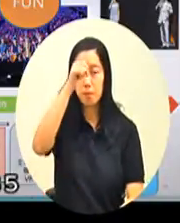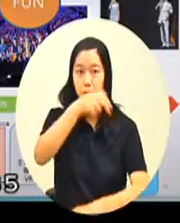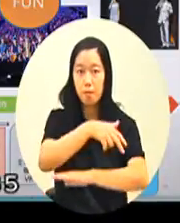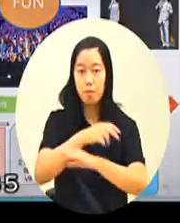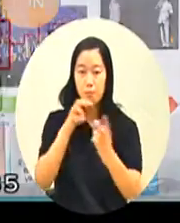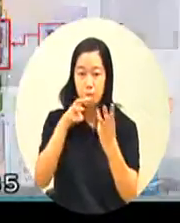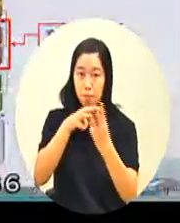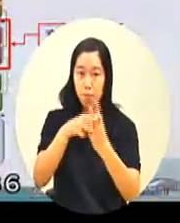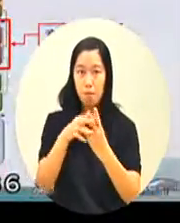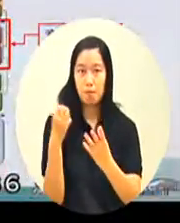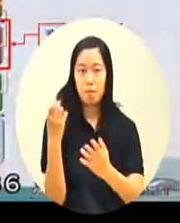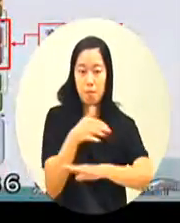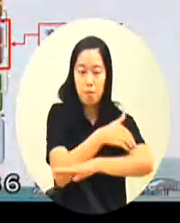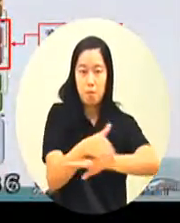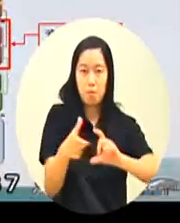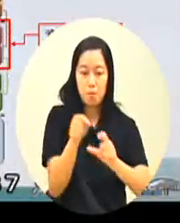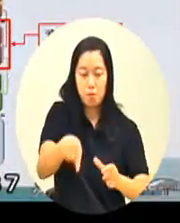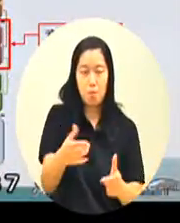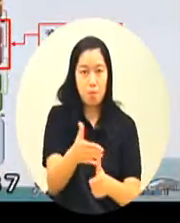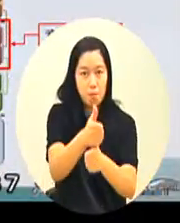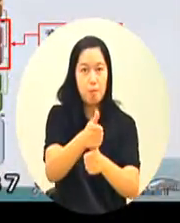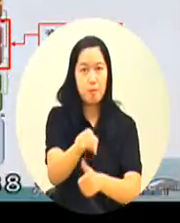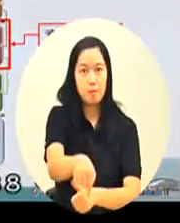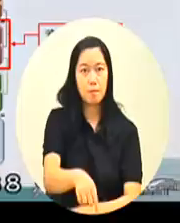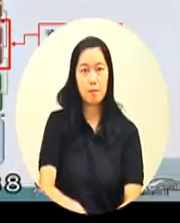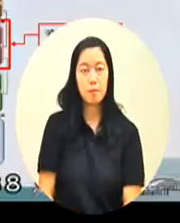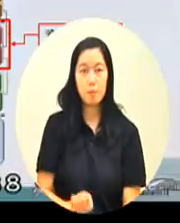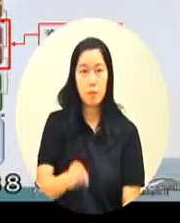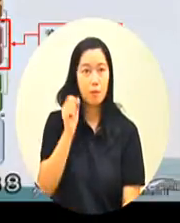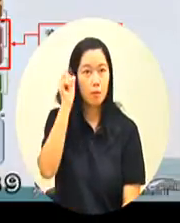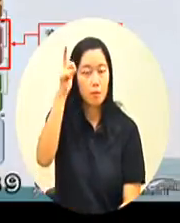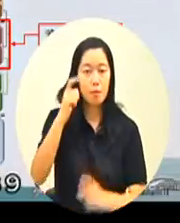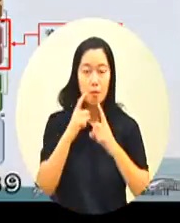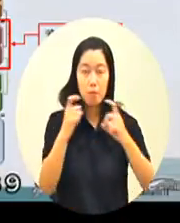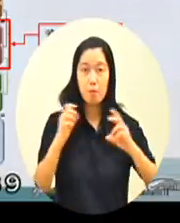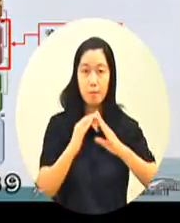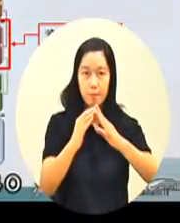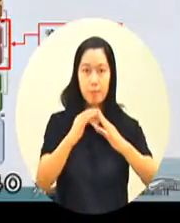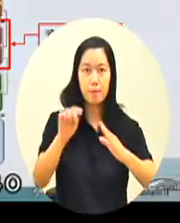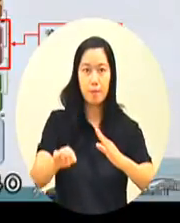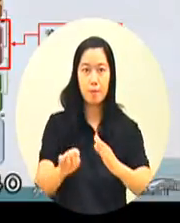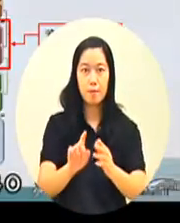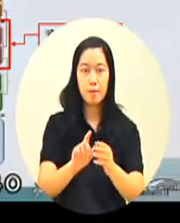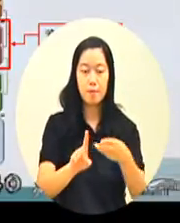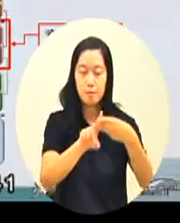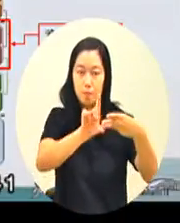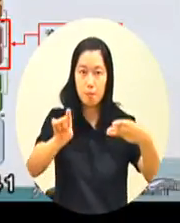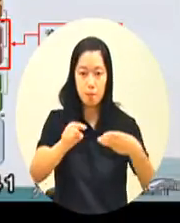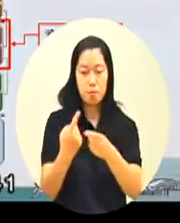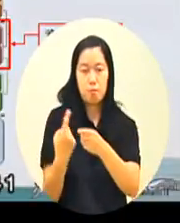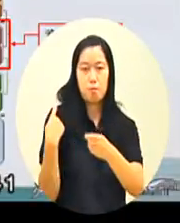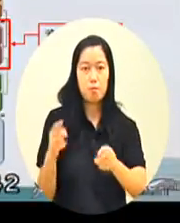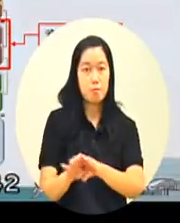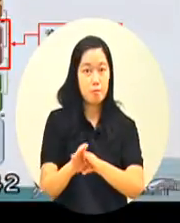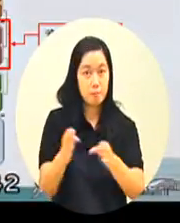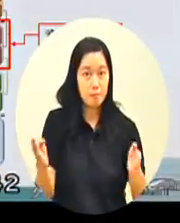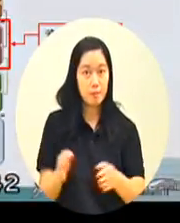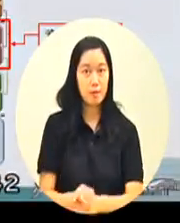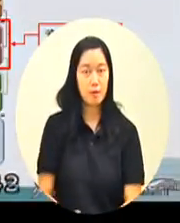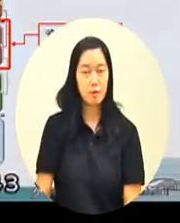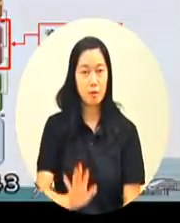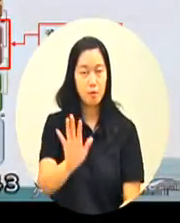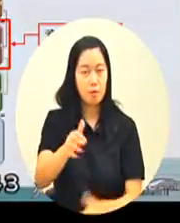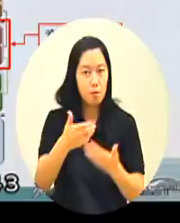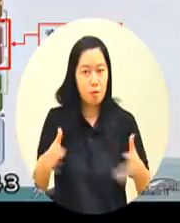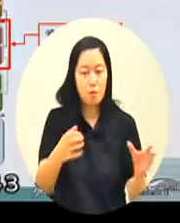点。下一页。那第二个部分是智慧城市大家知道智慧城市这一个题目其实从去年开始有非常多